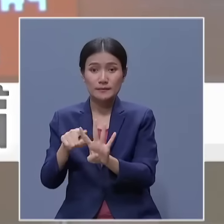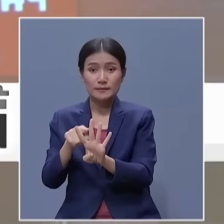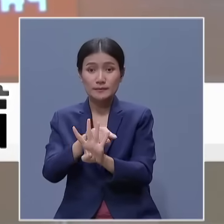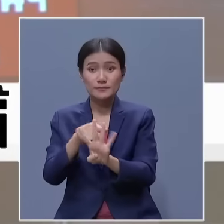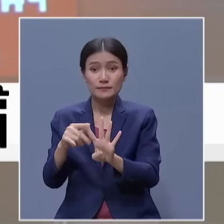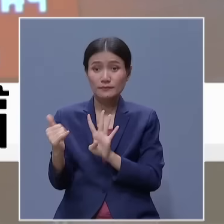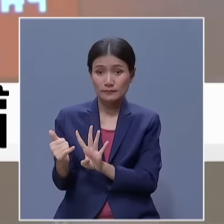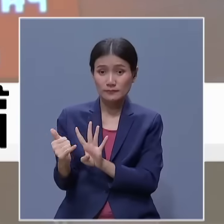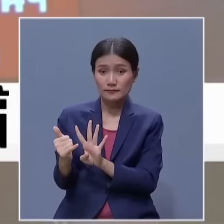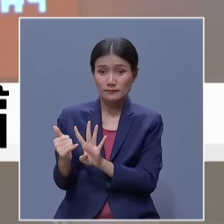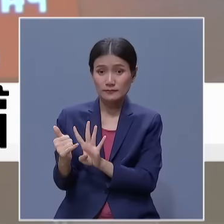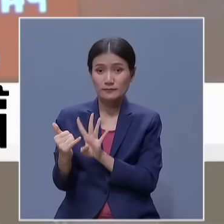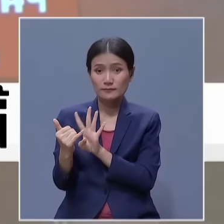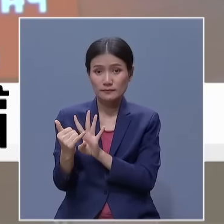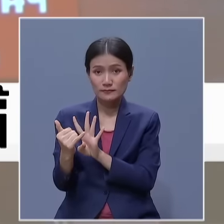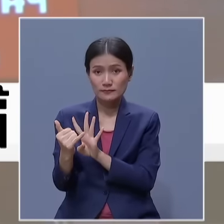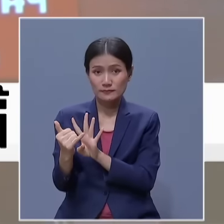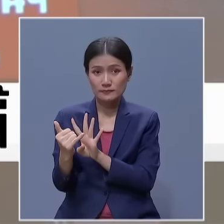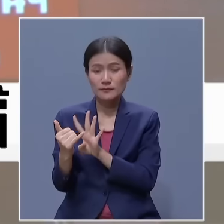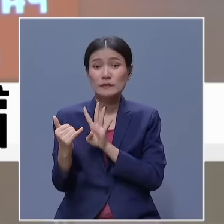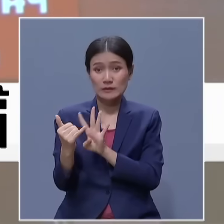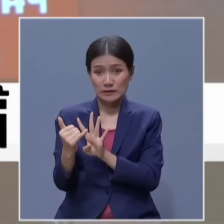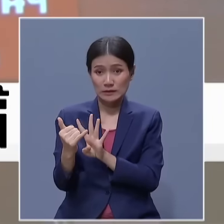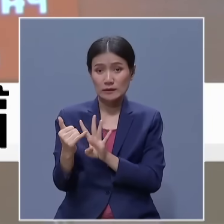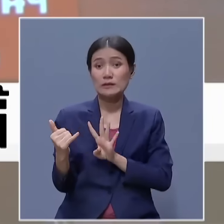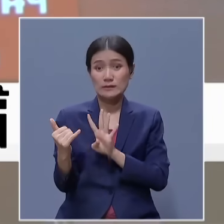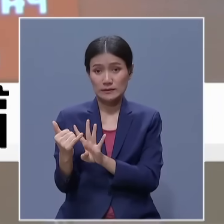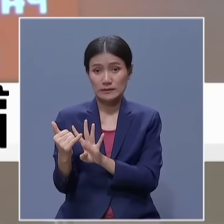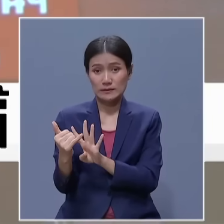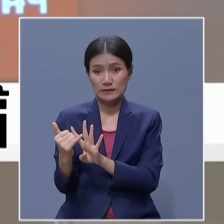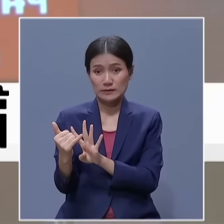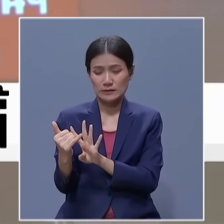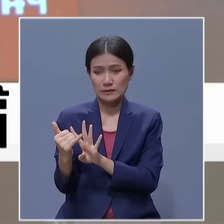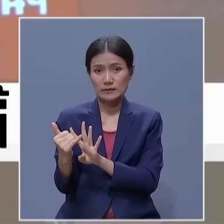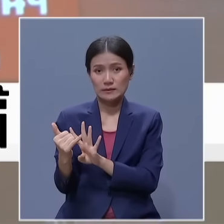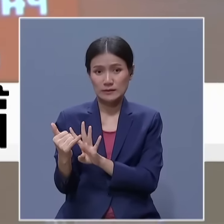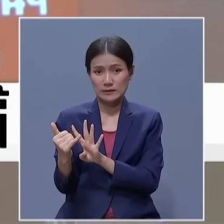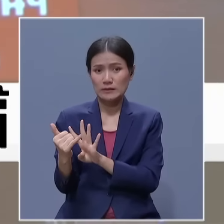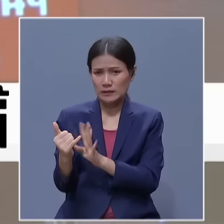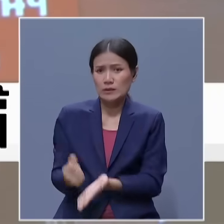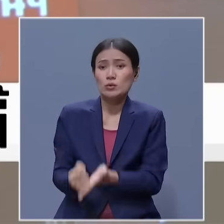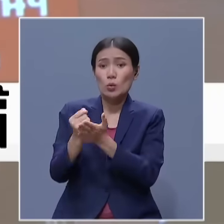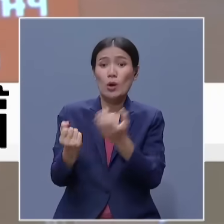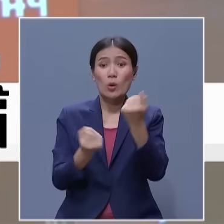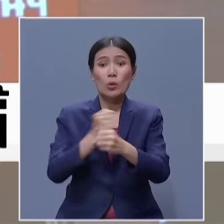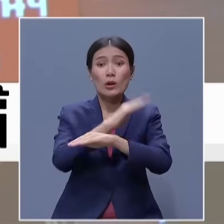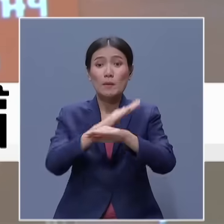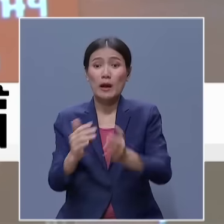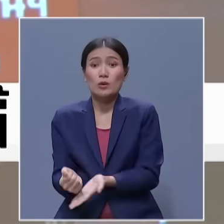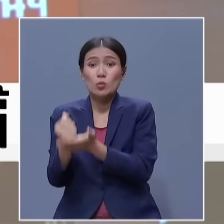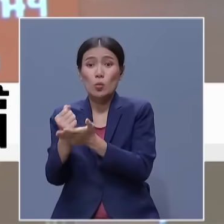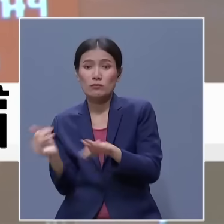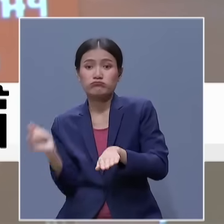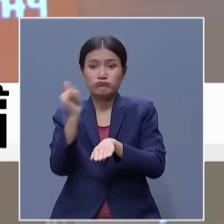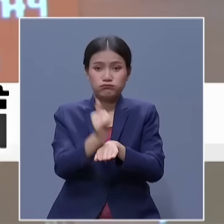ทจตุรวิทย์และพันตำรวจโทพัทรเนี่ยเข้าไปพัทระนะครับเข้าไปช่วยเหลือพาขึ้นรถกระบะรวมทั้ง